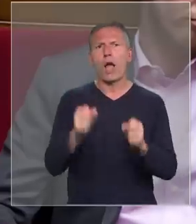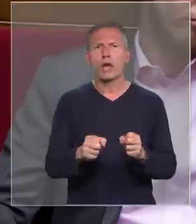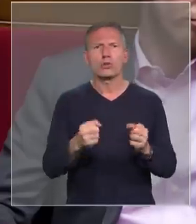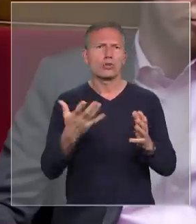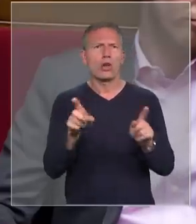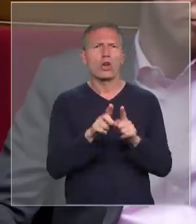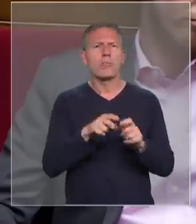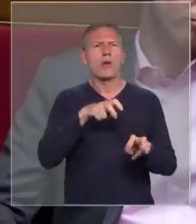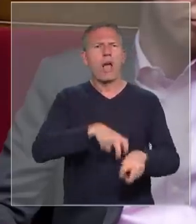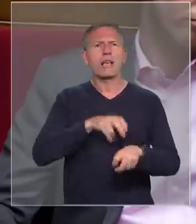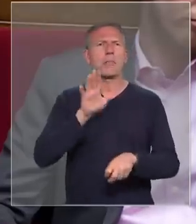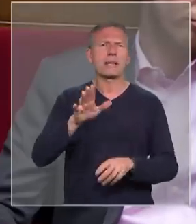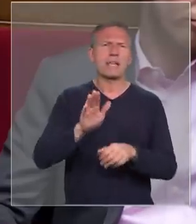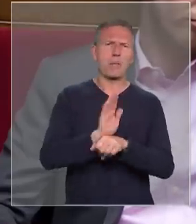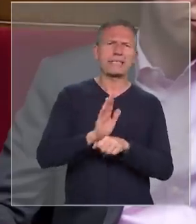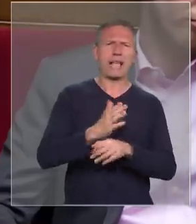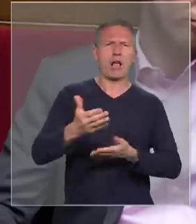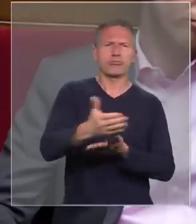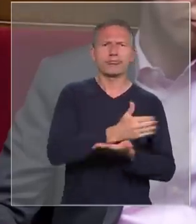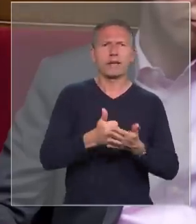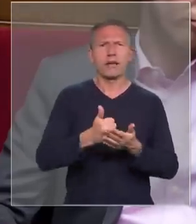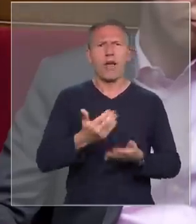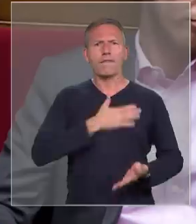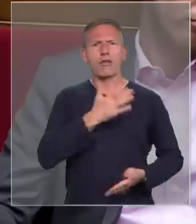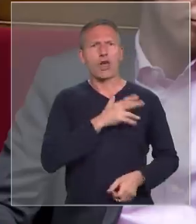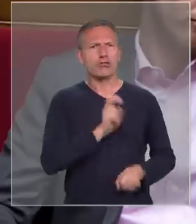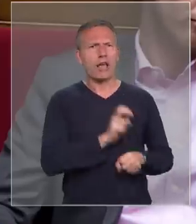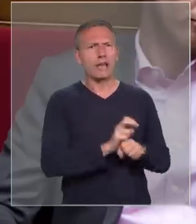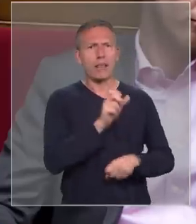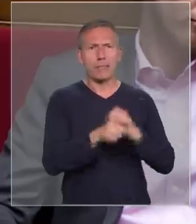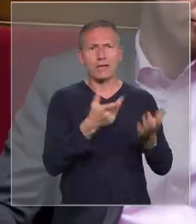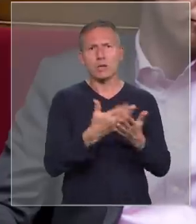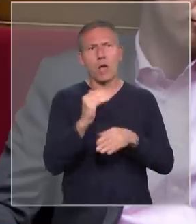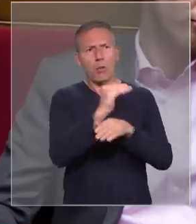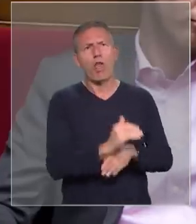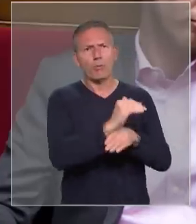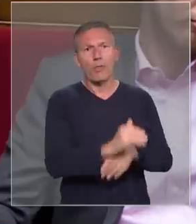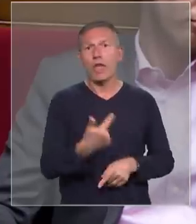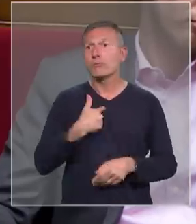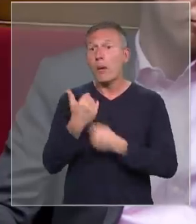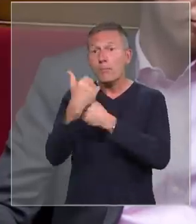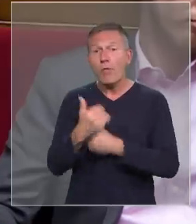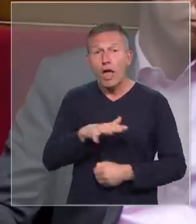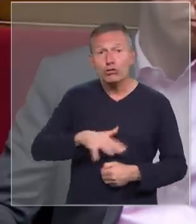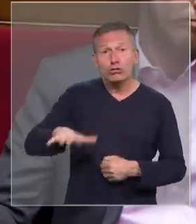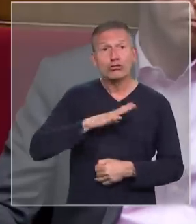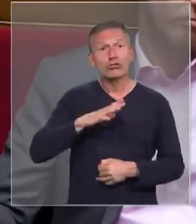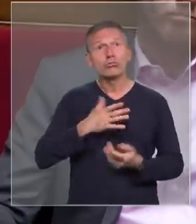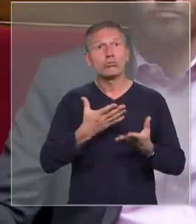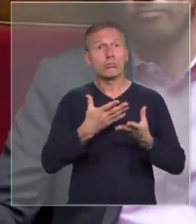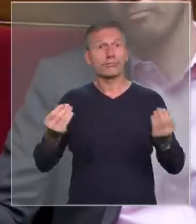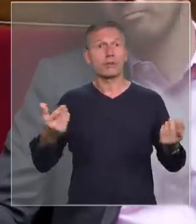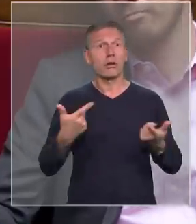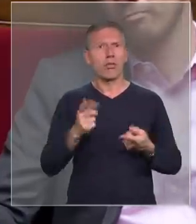l'agrobusiness, de dire non à ceux qui ne veulent pas perdre leurs privilèges, le courage de protéger nos biens communs. Alors,